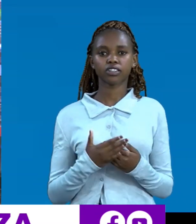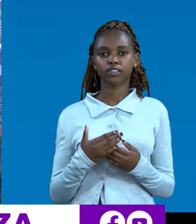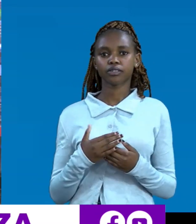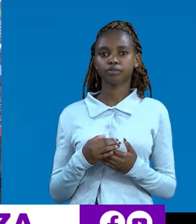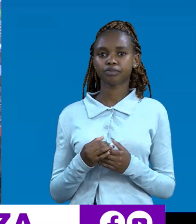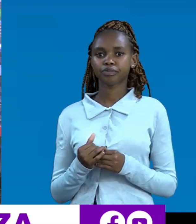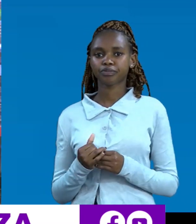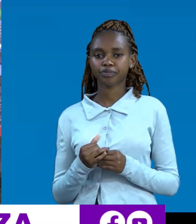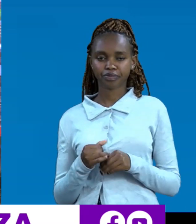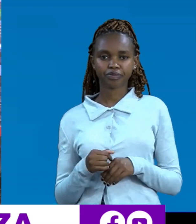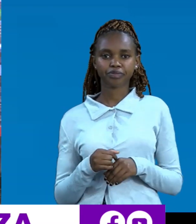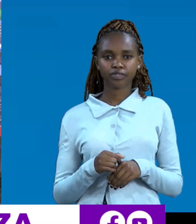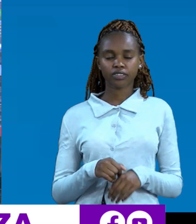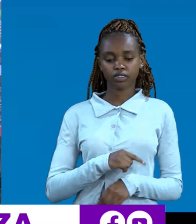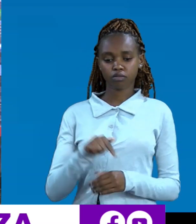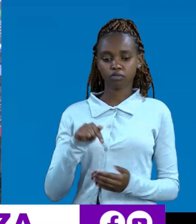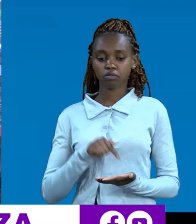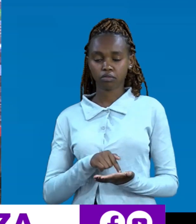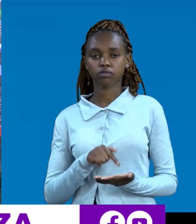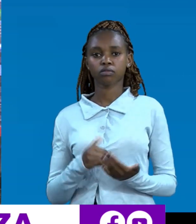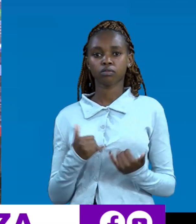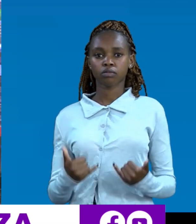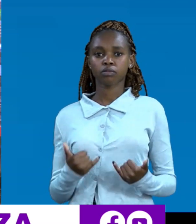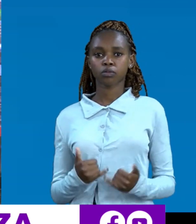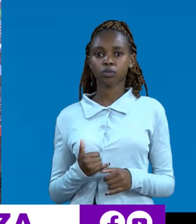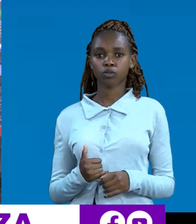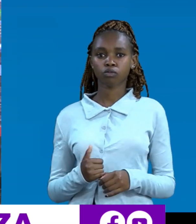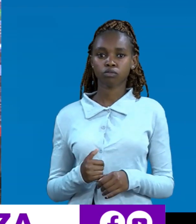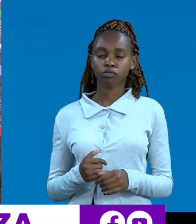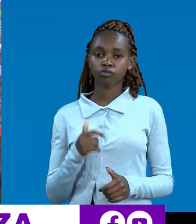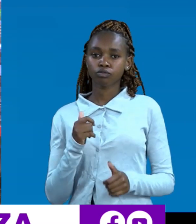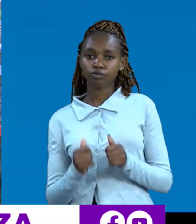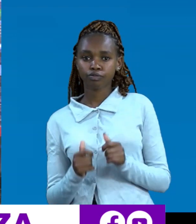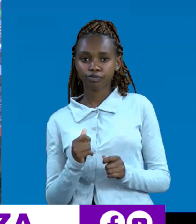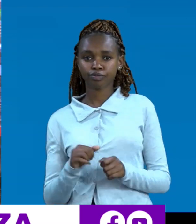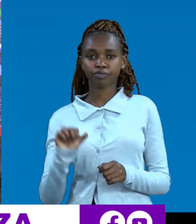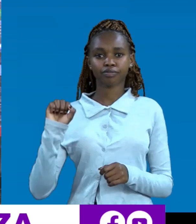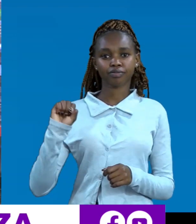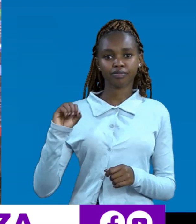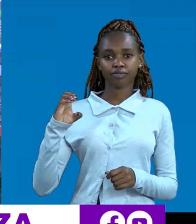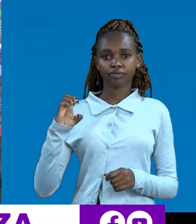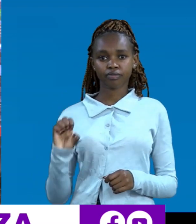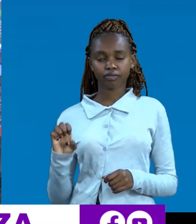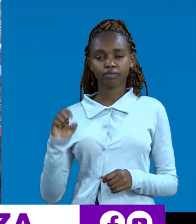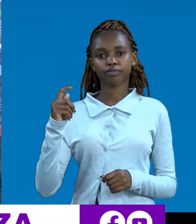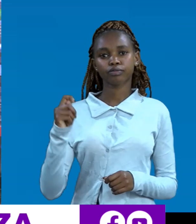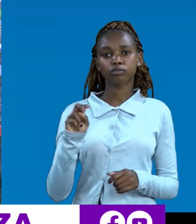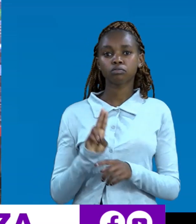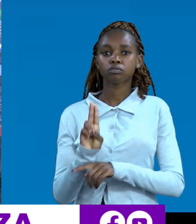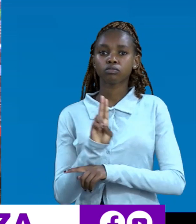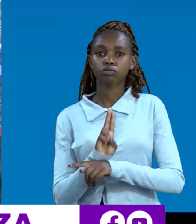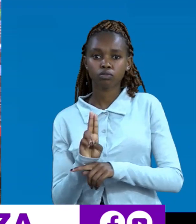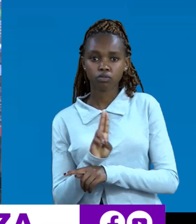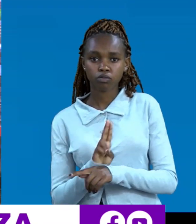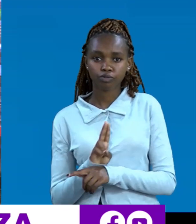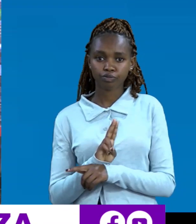swali. Sasa, which set did you use back in the day? Unajua kwanza hii msimu nimekumbuka ni wa